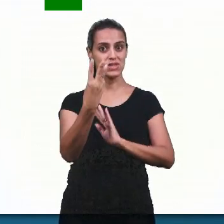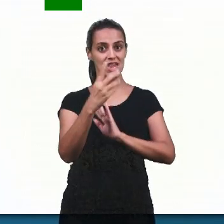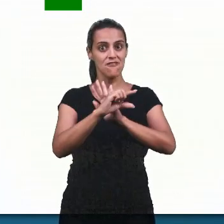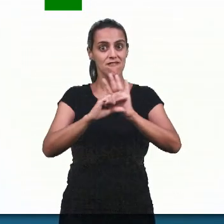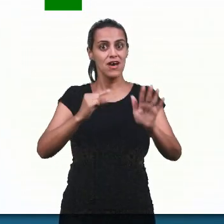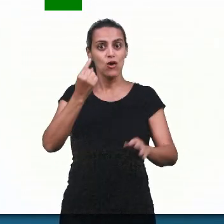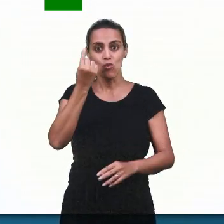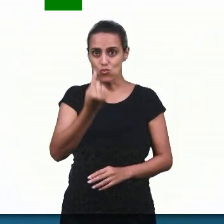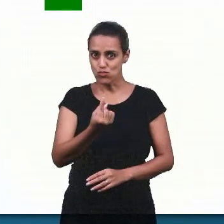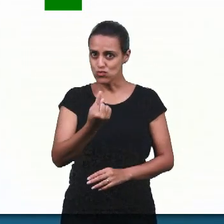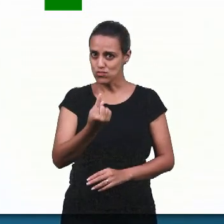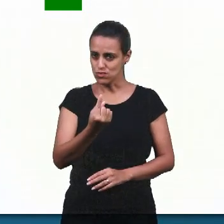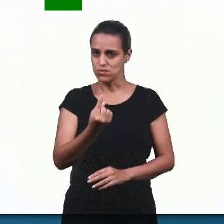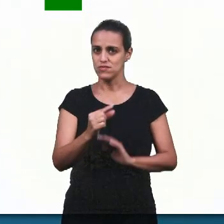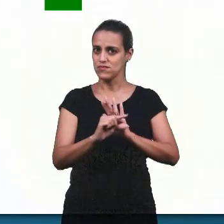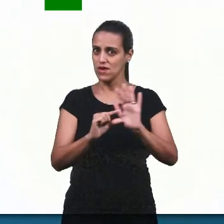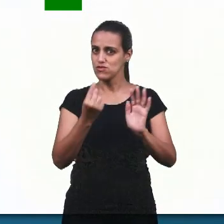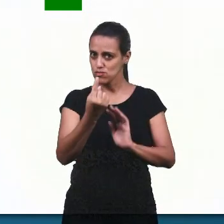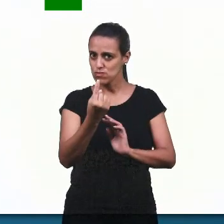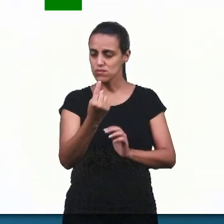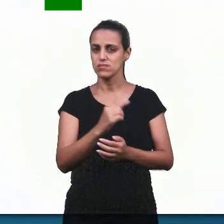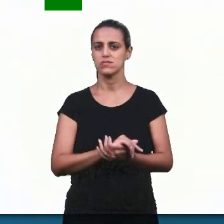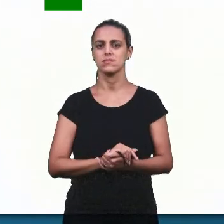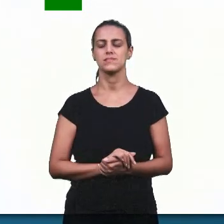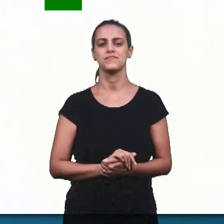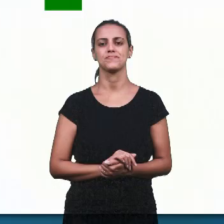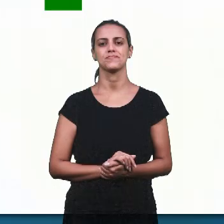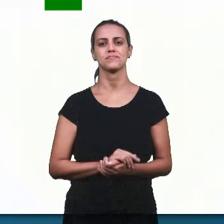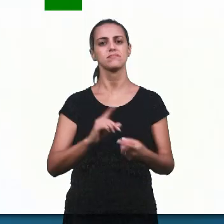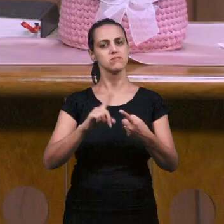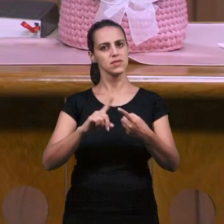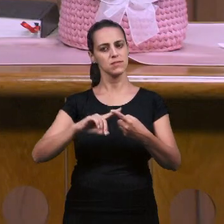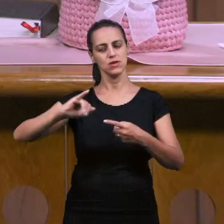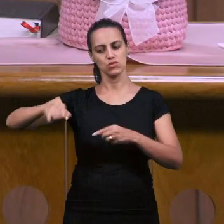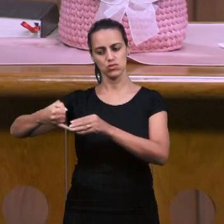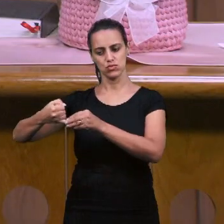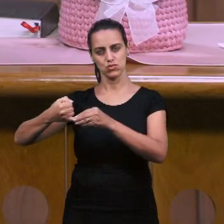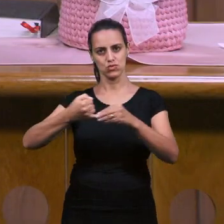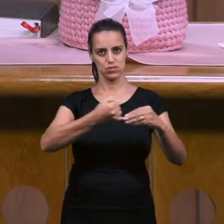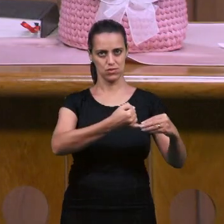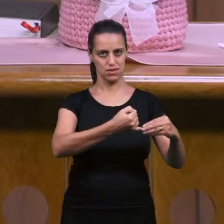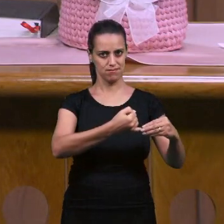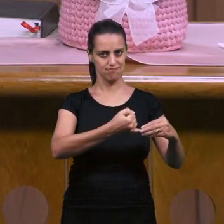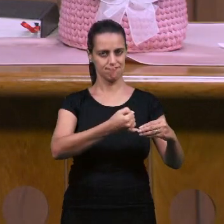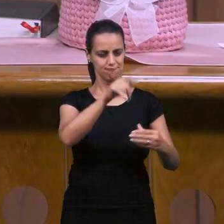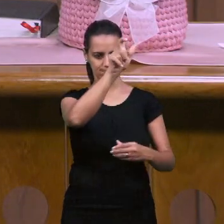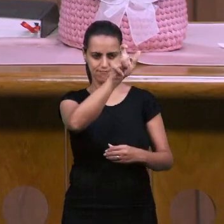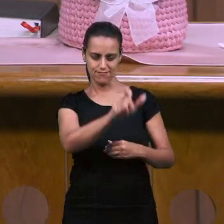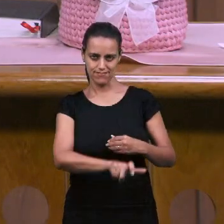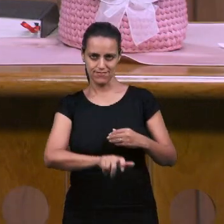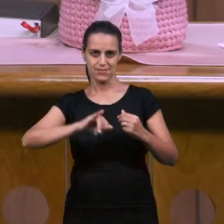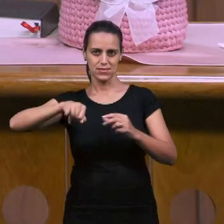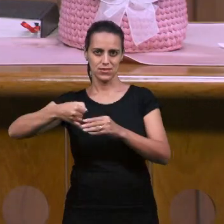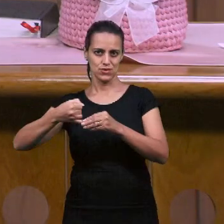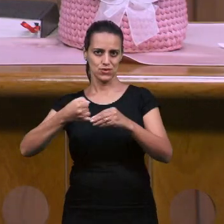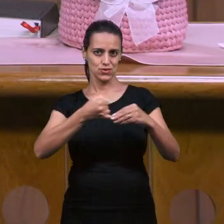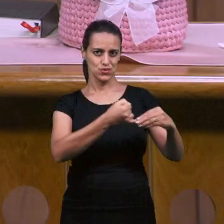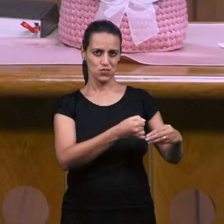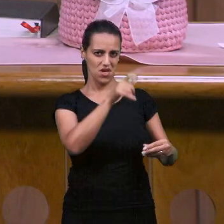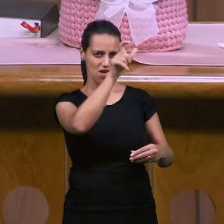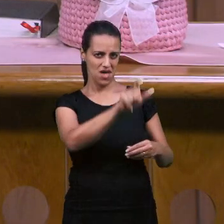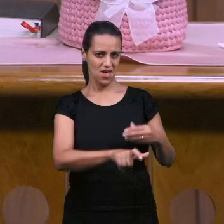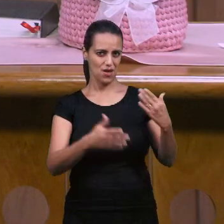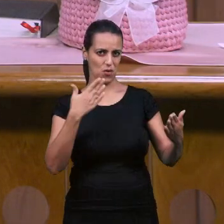3, c'est le verset 1 du chapitre 3. D'abord, Josué. Donc, Josué, c'est la figure du gouvernement